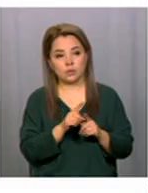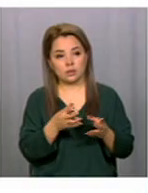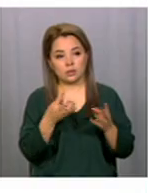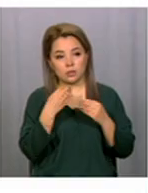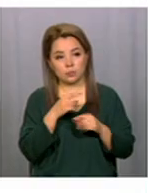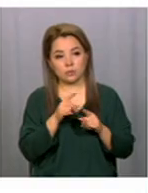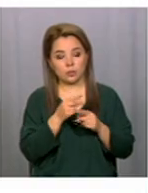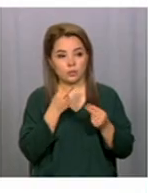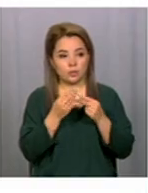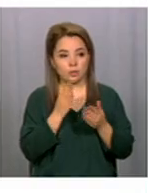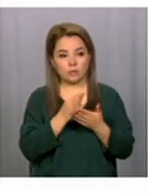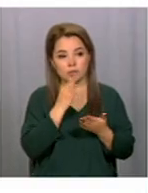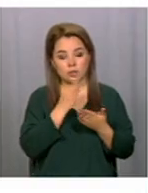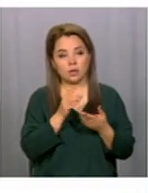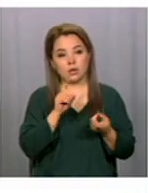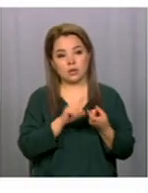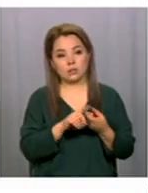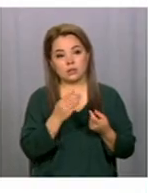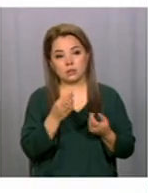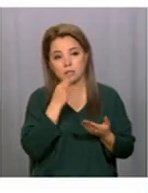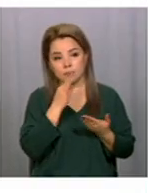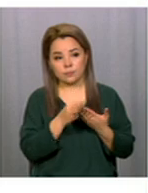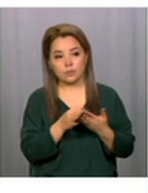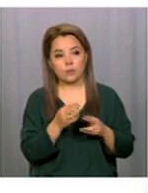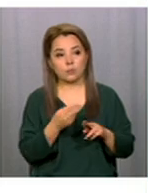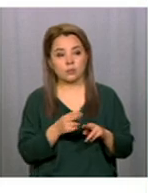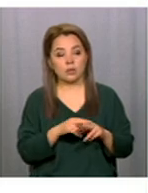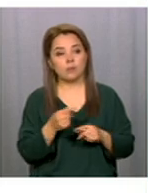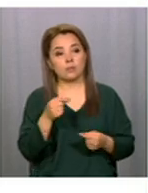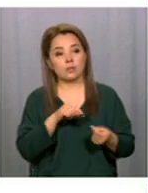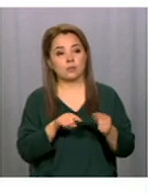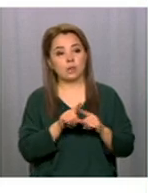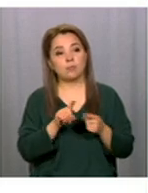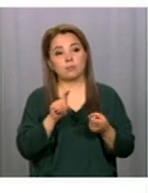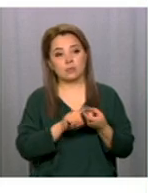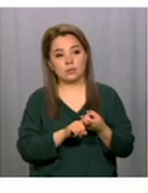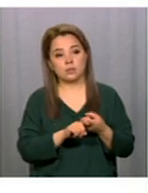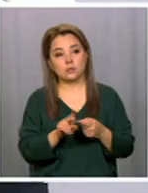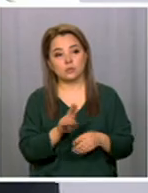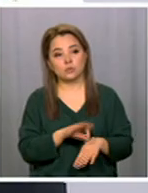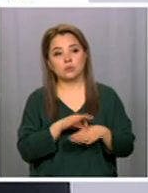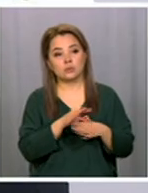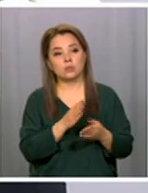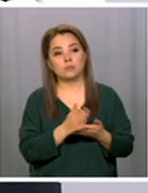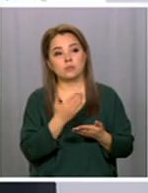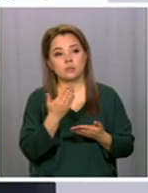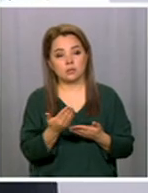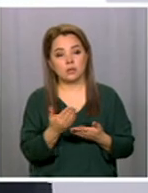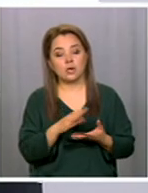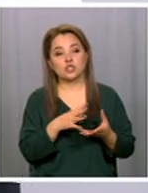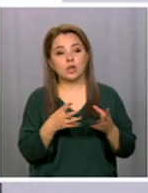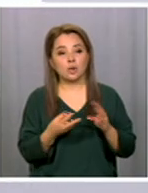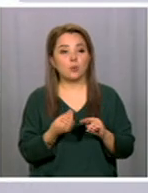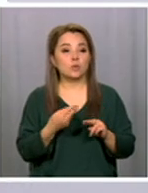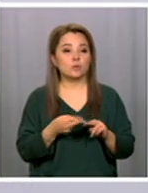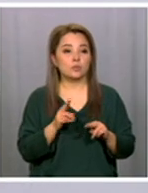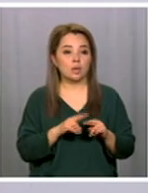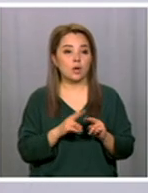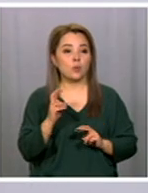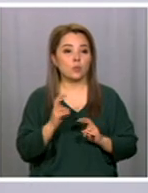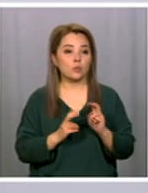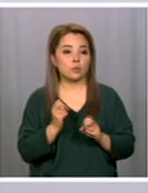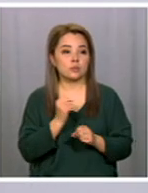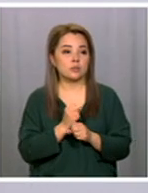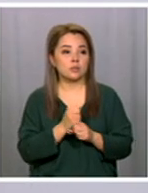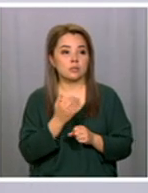қоректенеді, яғни қоректену арқылы бұлар бір-біріменен байланыс түзеді. Жалпы, сонда өндірушілер,